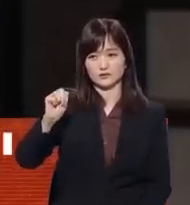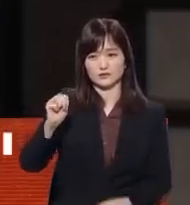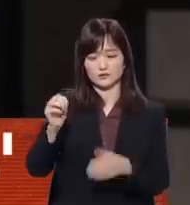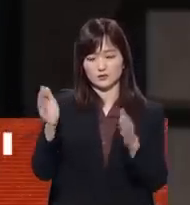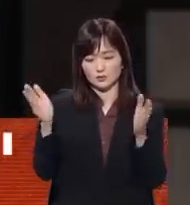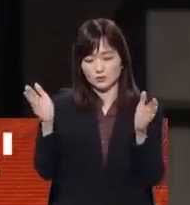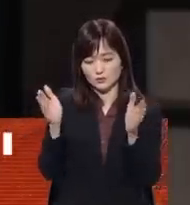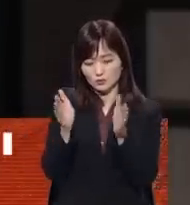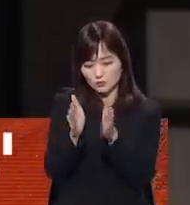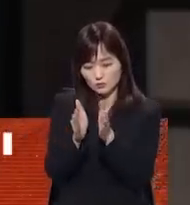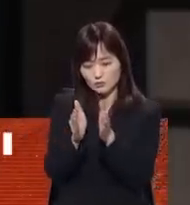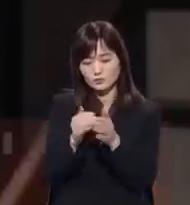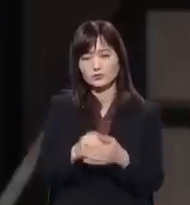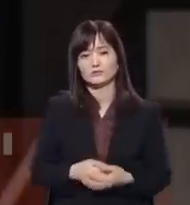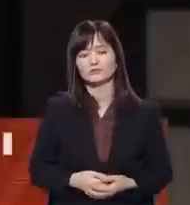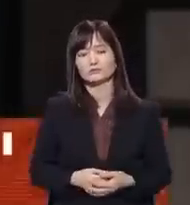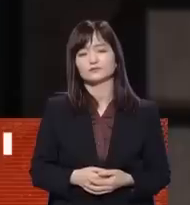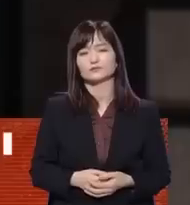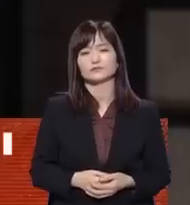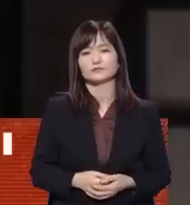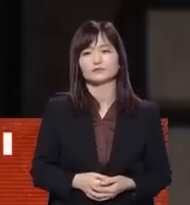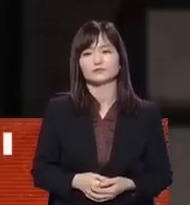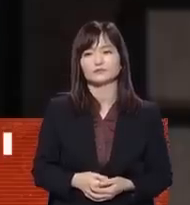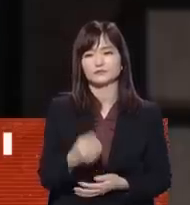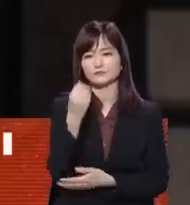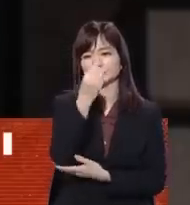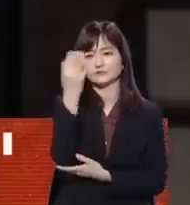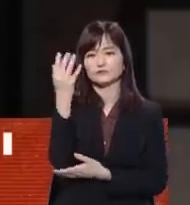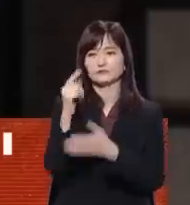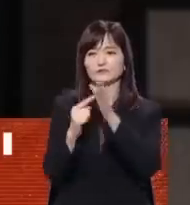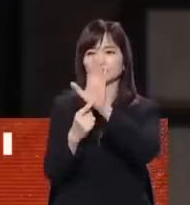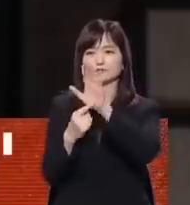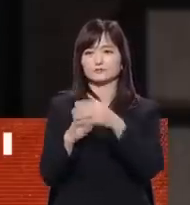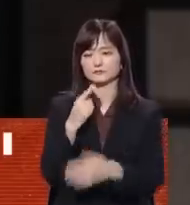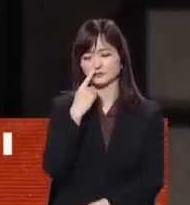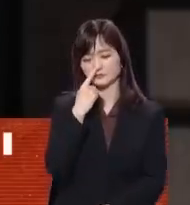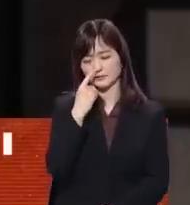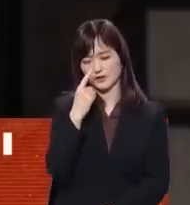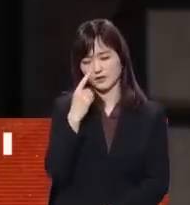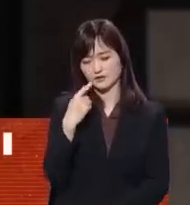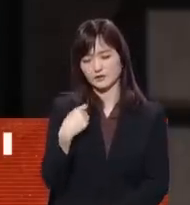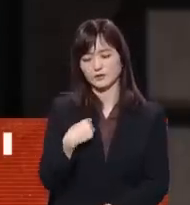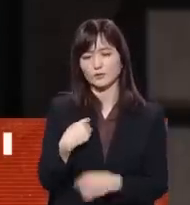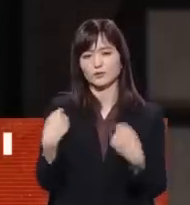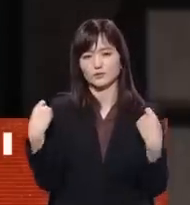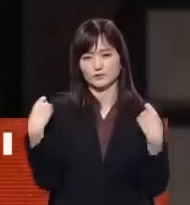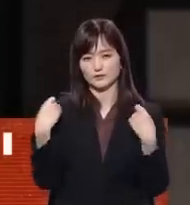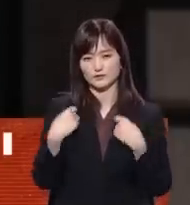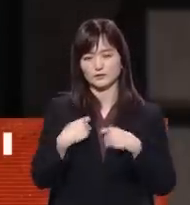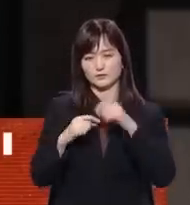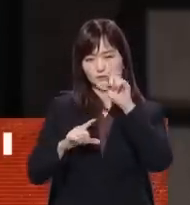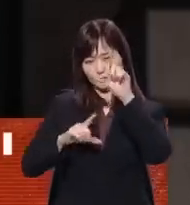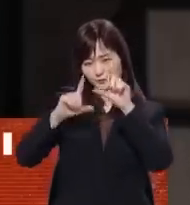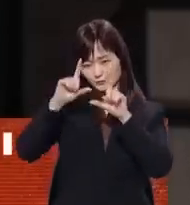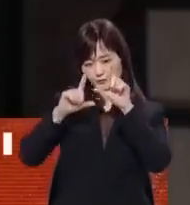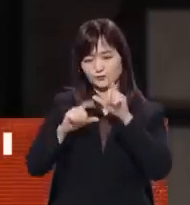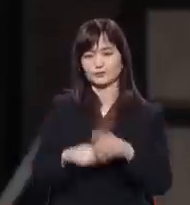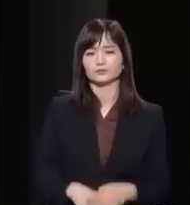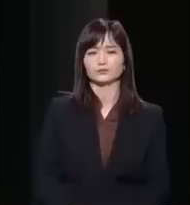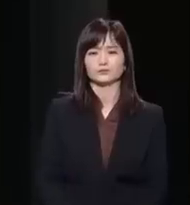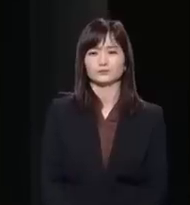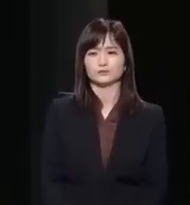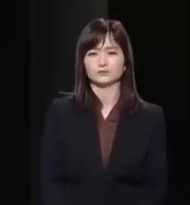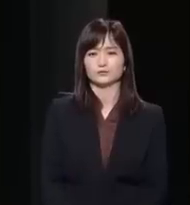그런 체격이었다 당시 이제 보도에 의하면이 신문에서는 멋부린 차림이다 이렇게 보도가 됐습니다 자